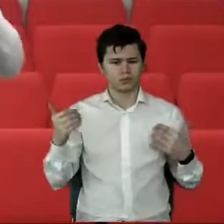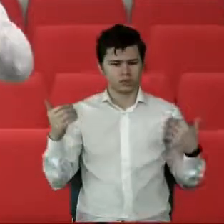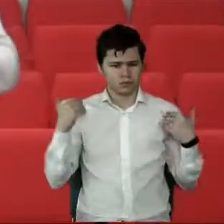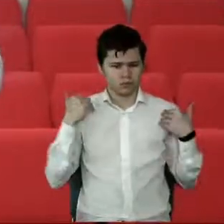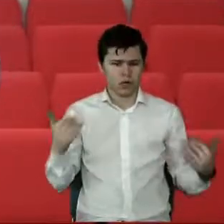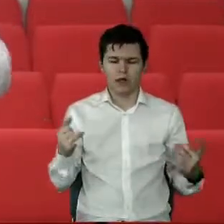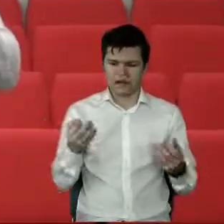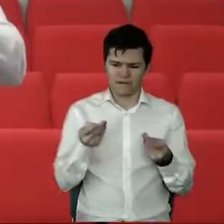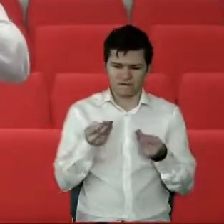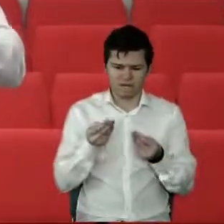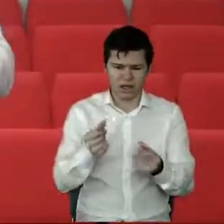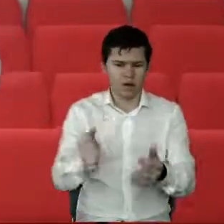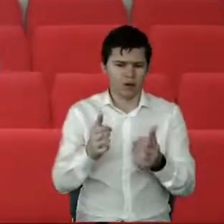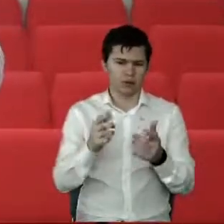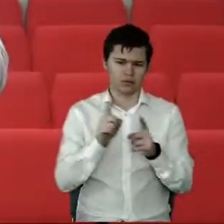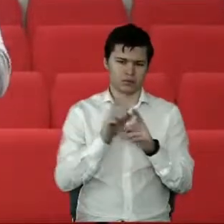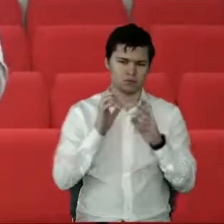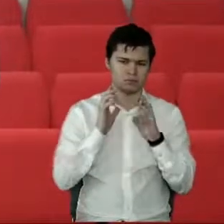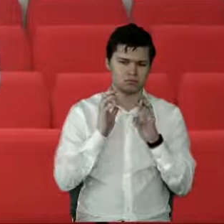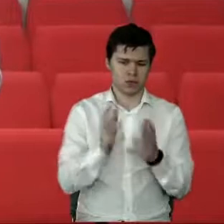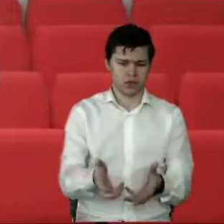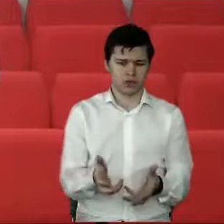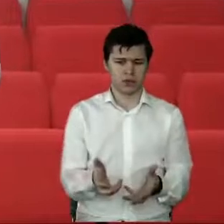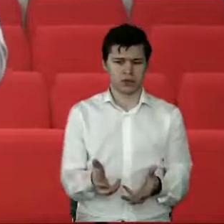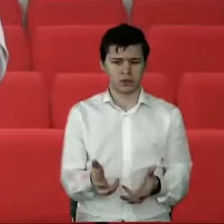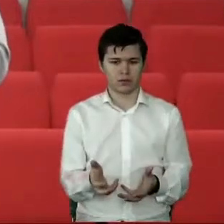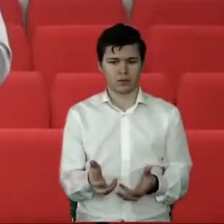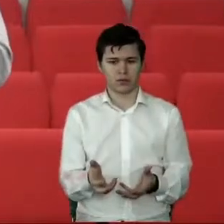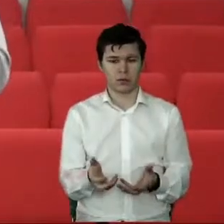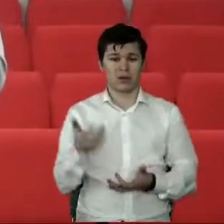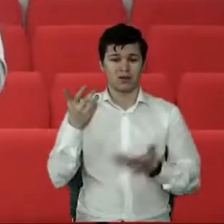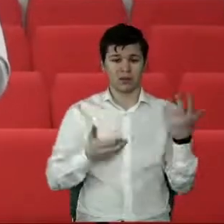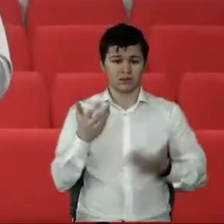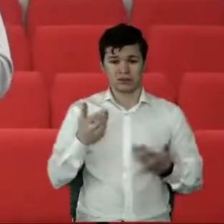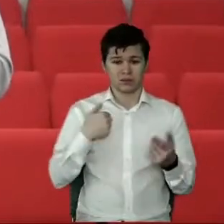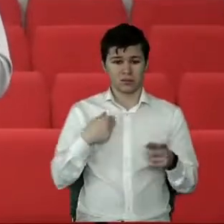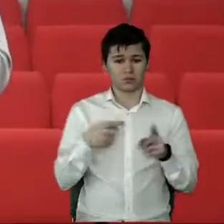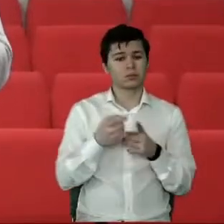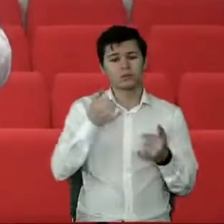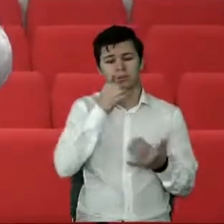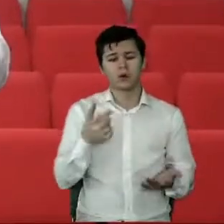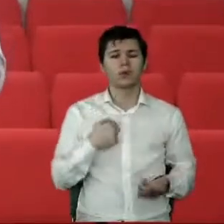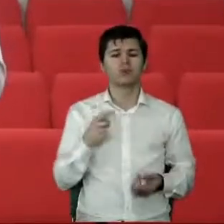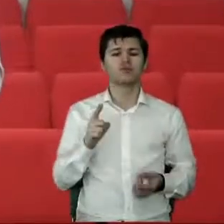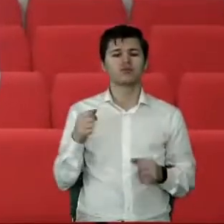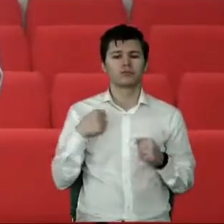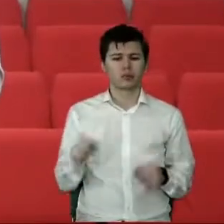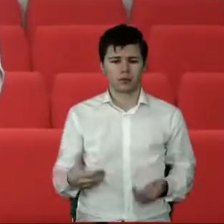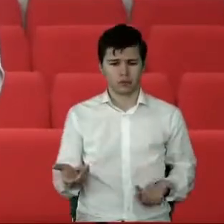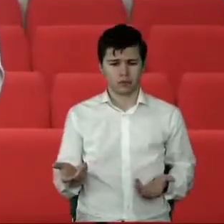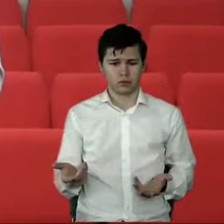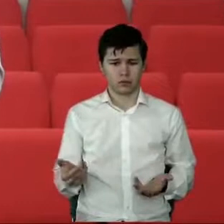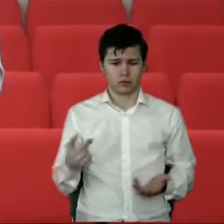воздействие на окружающую среду было настолько великим, их так мало описано в Библии, что могу я? Маленький, ничтожный